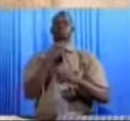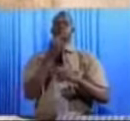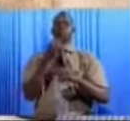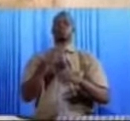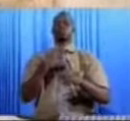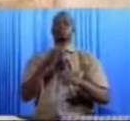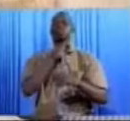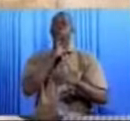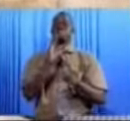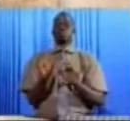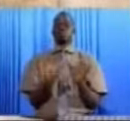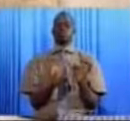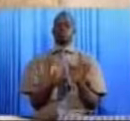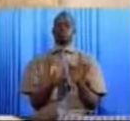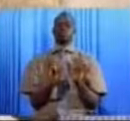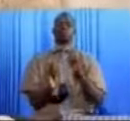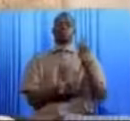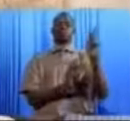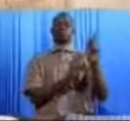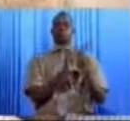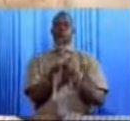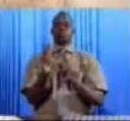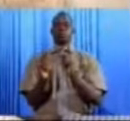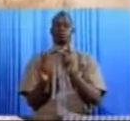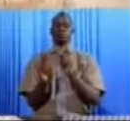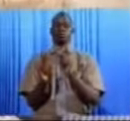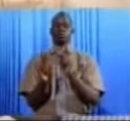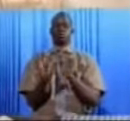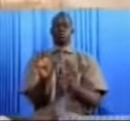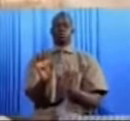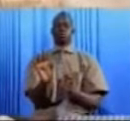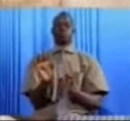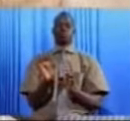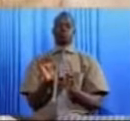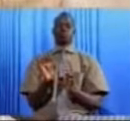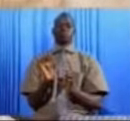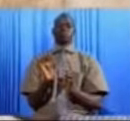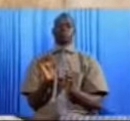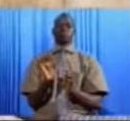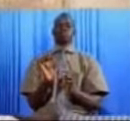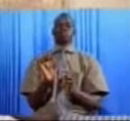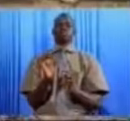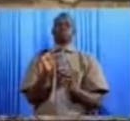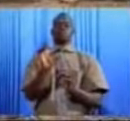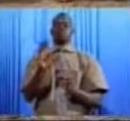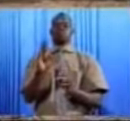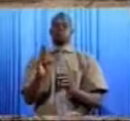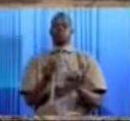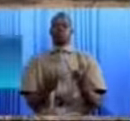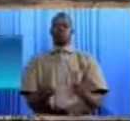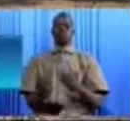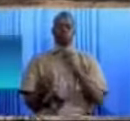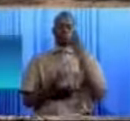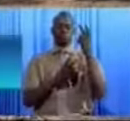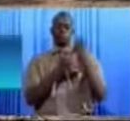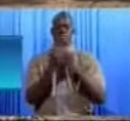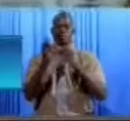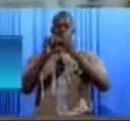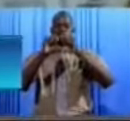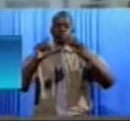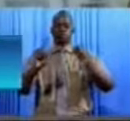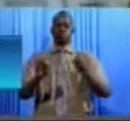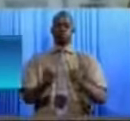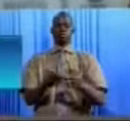faire les populations tout nous voulons la solution cette visite des sites et des ouvrages